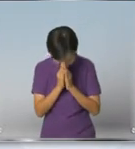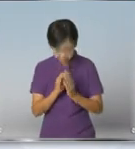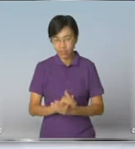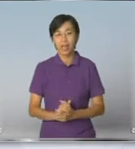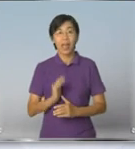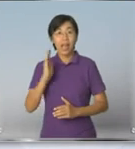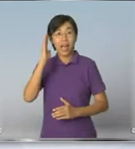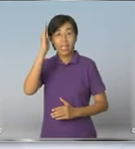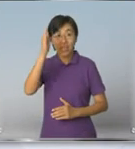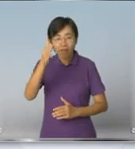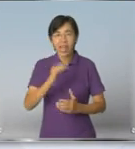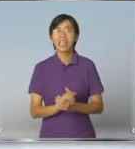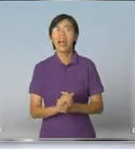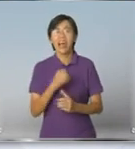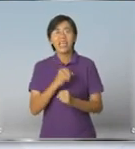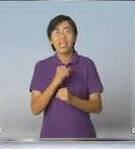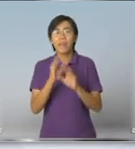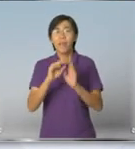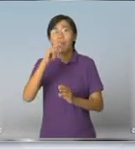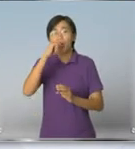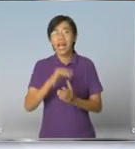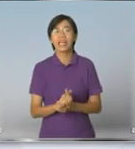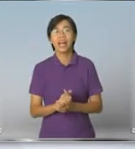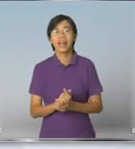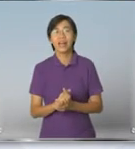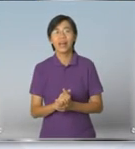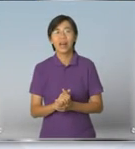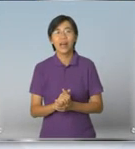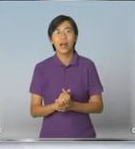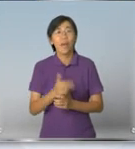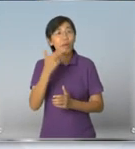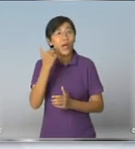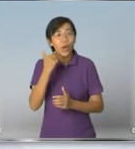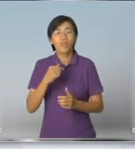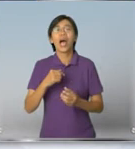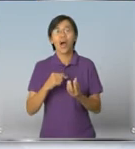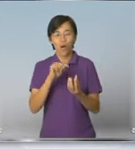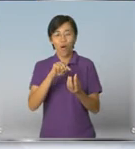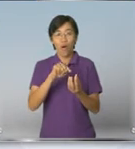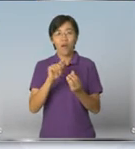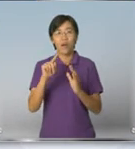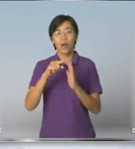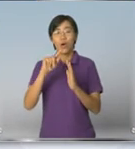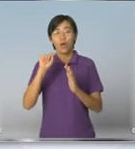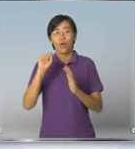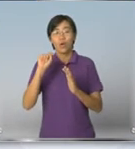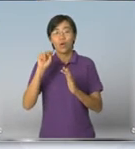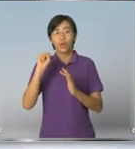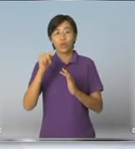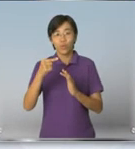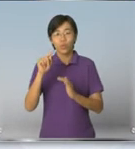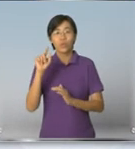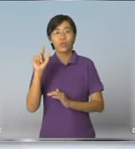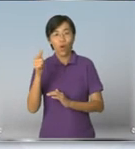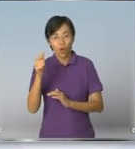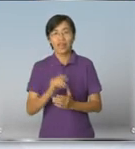งต่อไปครับเราจะมาทำอีกหนึ่งของว่างแบบไทยๆนะครับนั่นก็คือขนมที่มีชื่อว่าถุงทองนะครับติดตามกันต่อไปแล้วทำไป